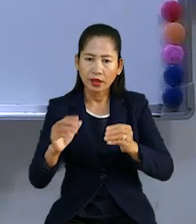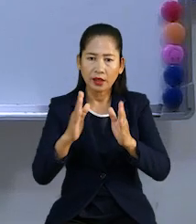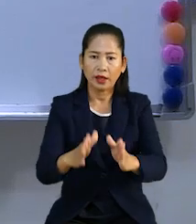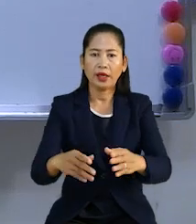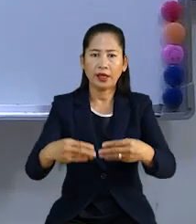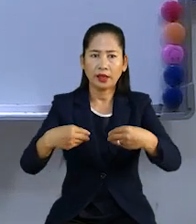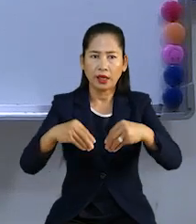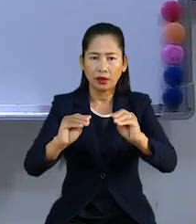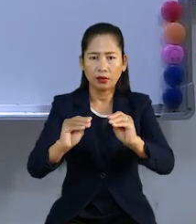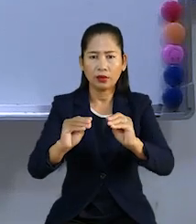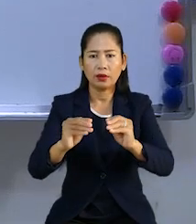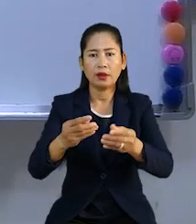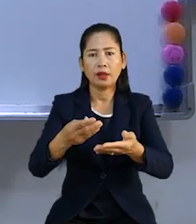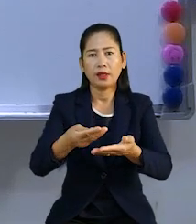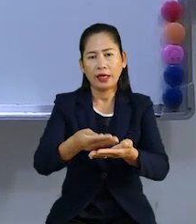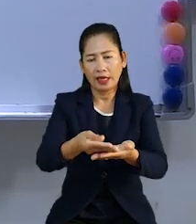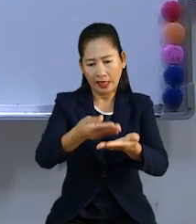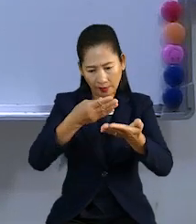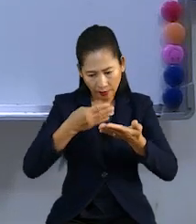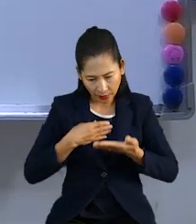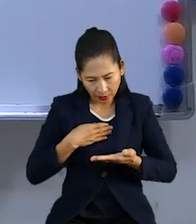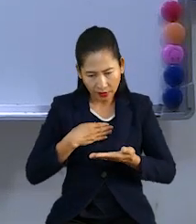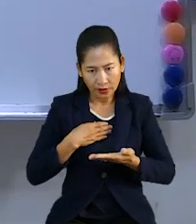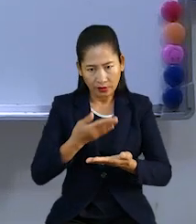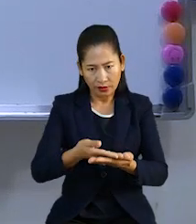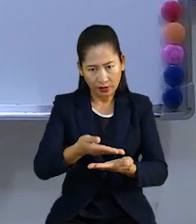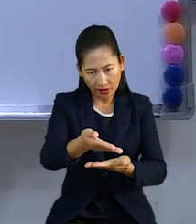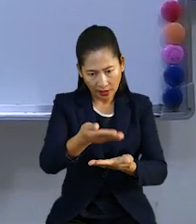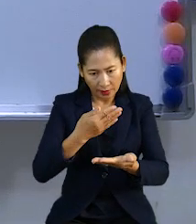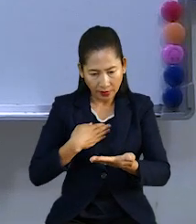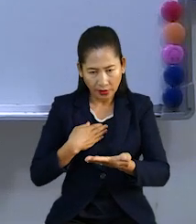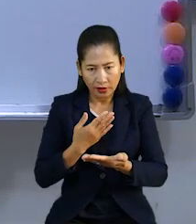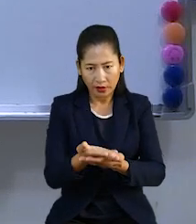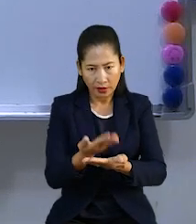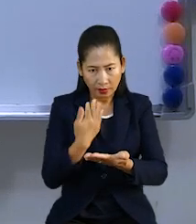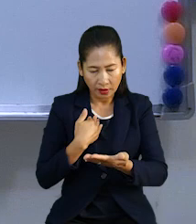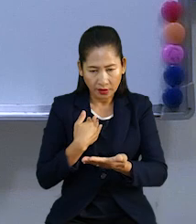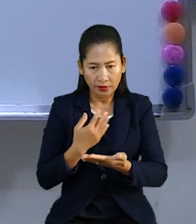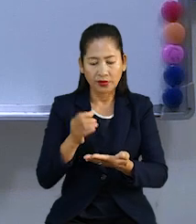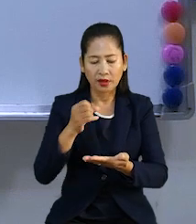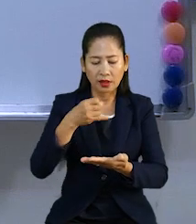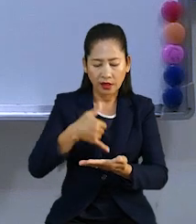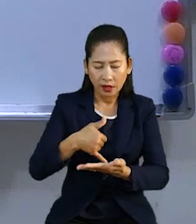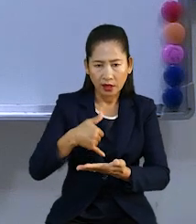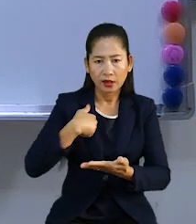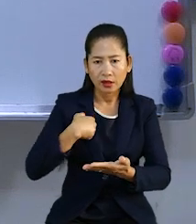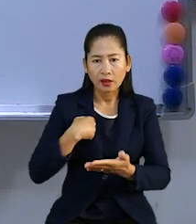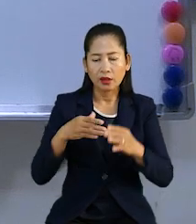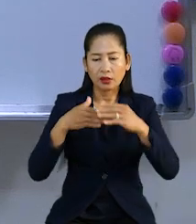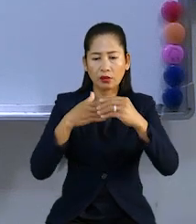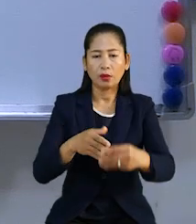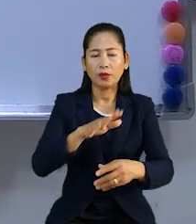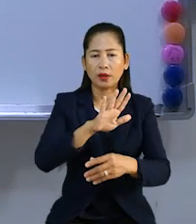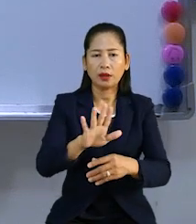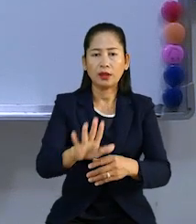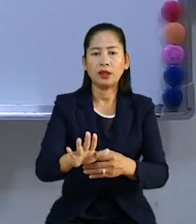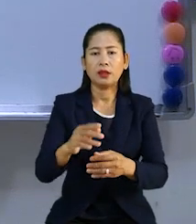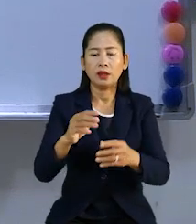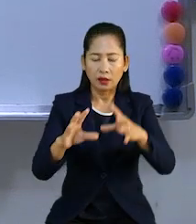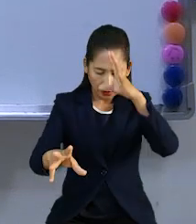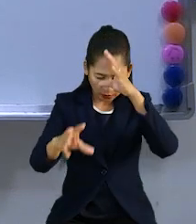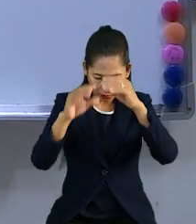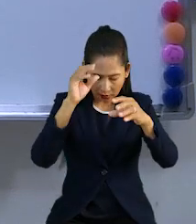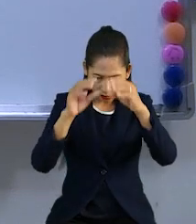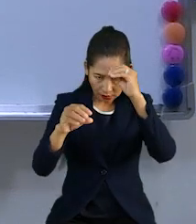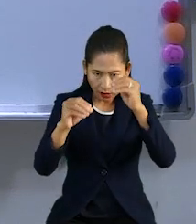chía, tới áp lôi ao một con vinh. Chà, chẳng được thầy nít, nẹt rút nâng nôm con từ ngọt khả tới sắc